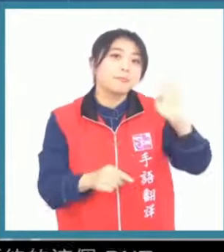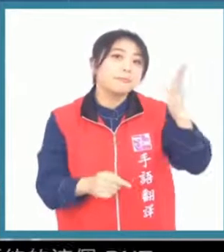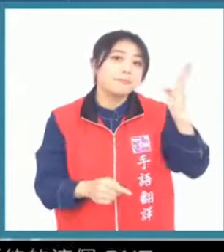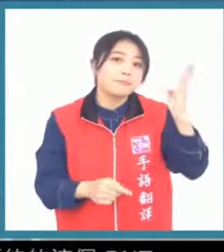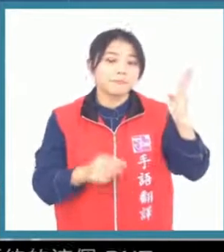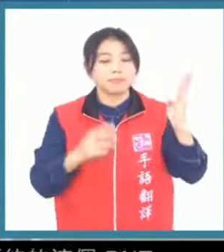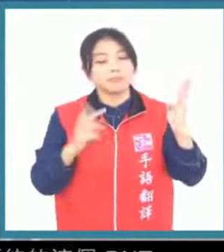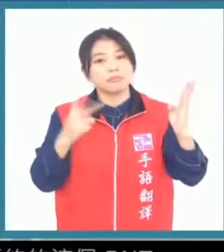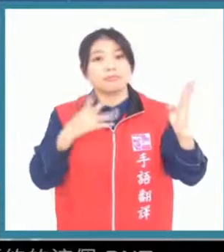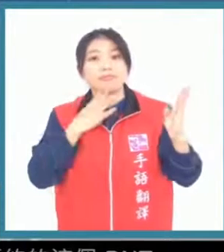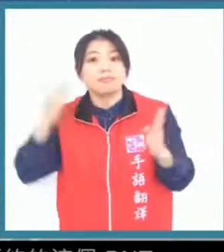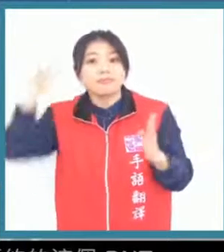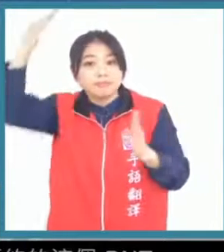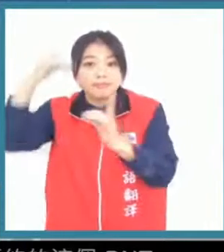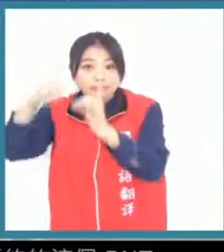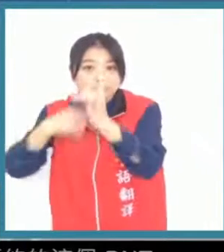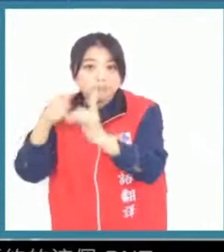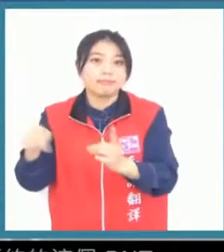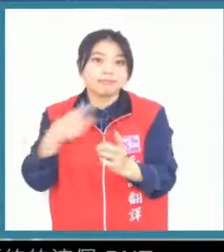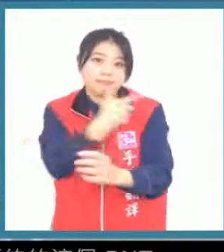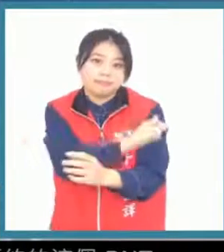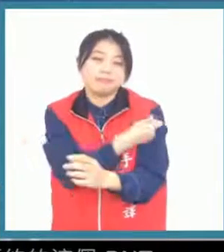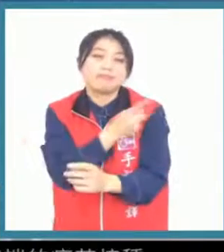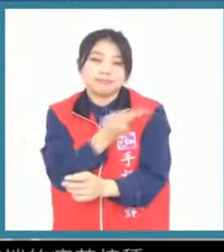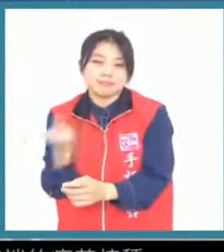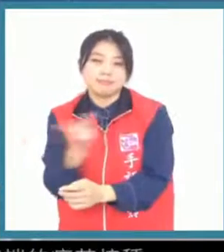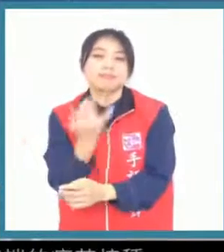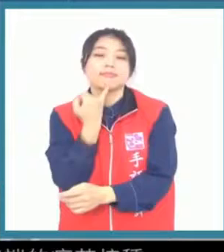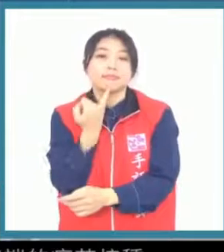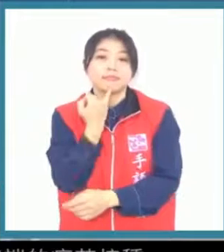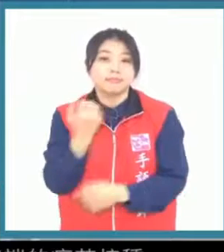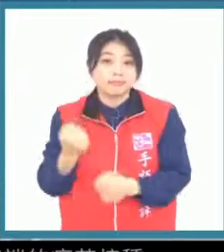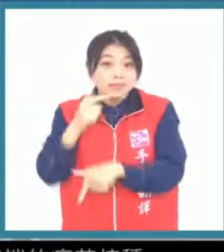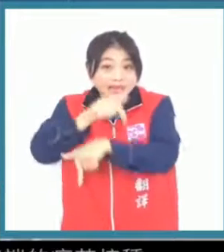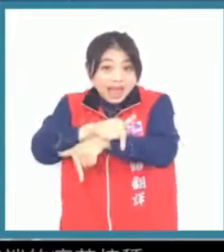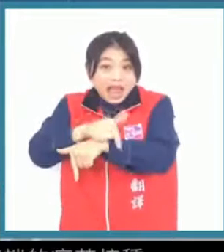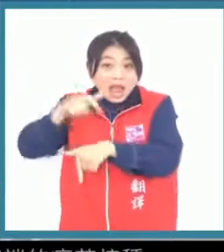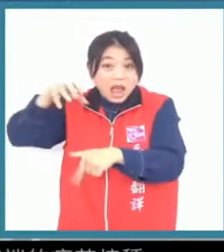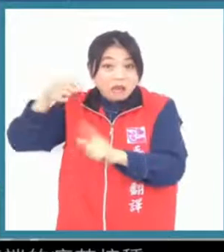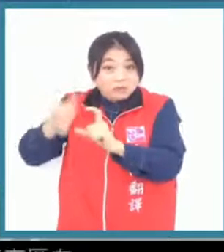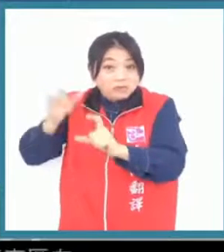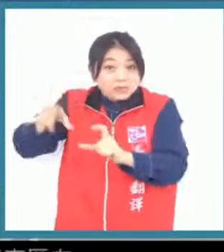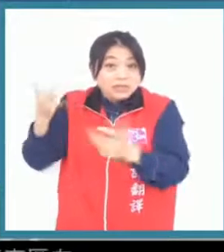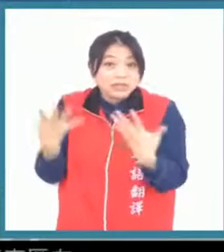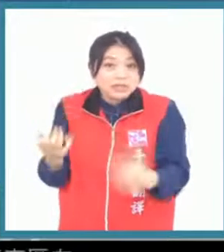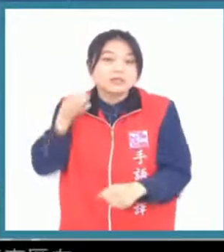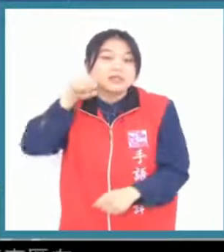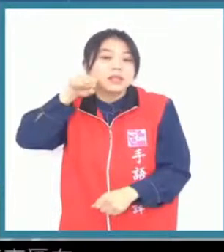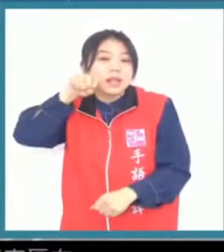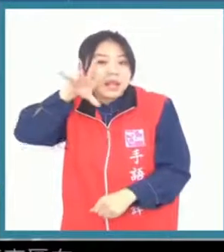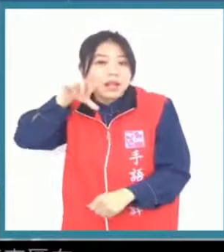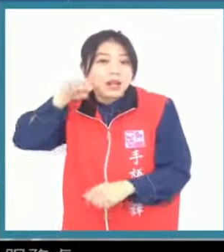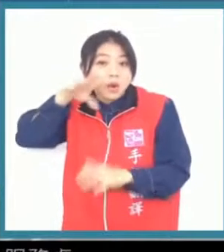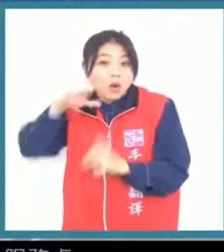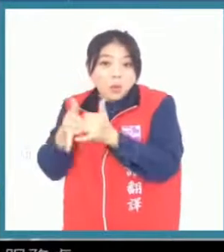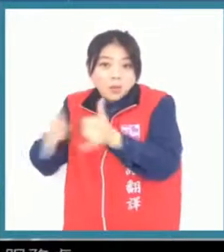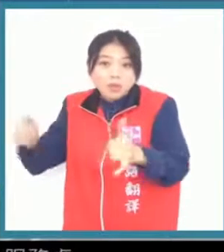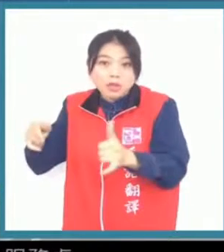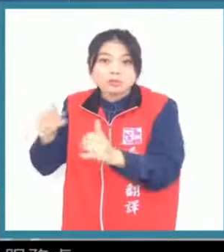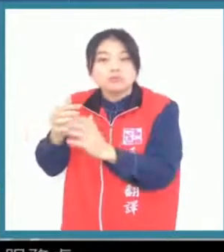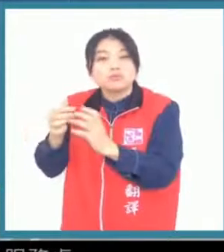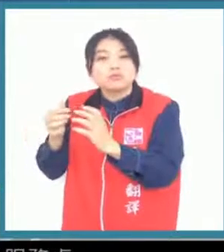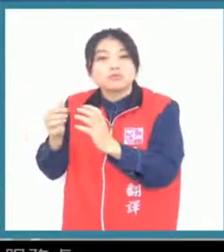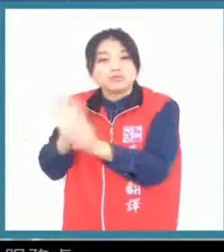端的疫苗接种。那么南区在农民服务处，北区在巨蛋体育